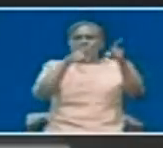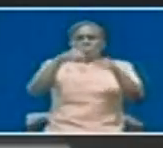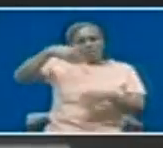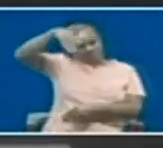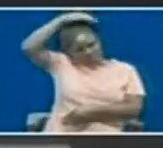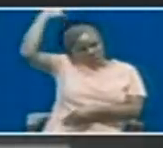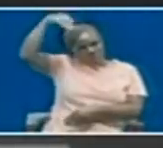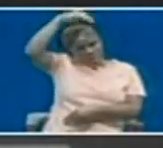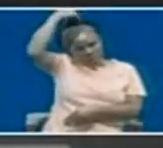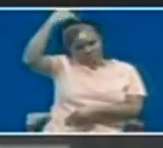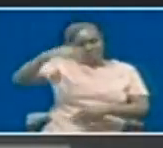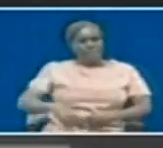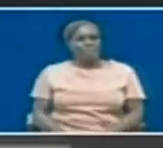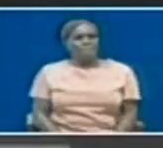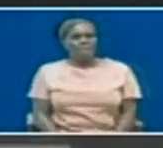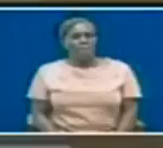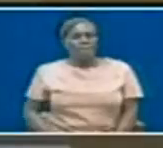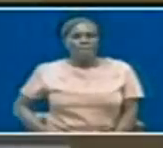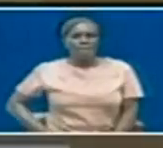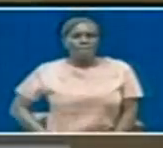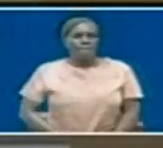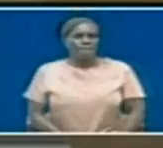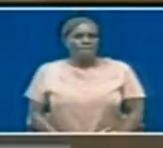nchini Saudia.